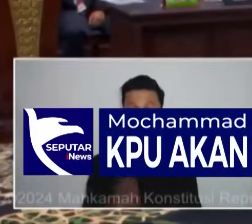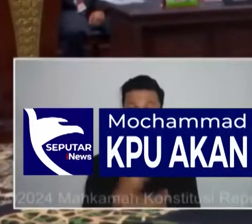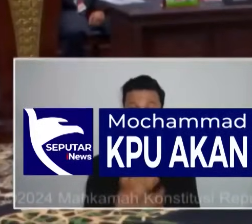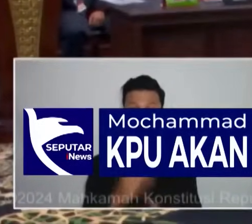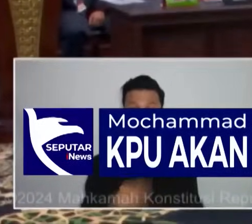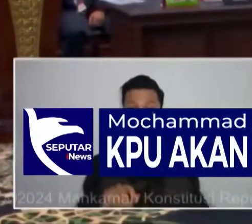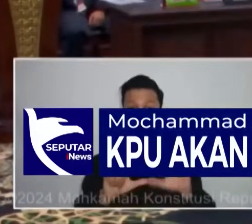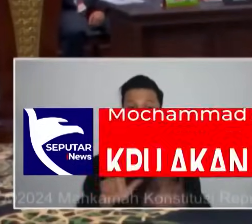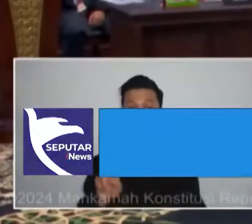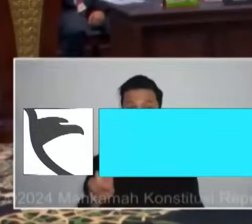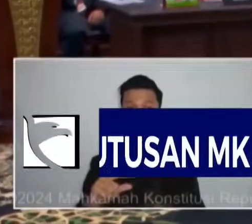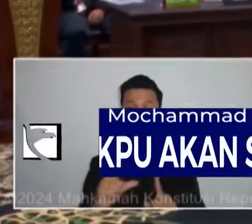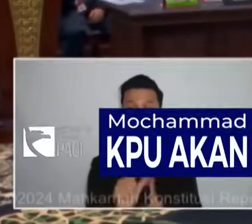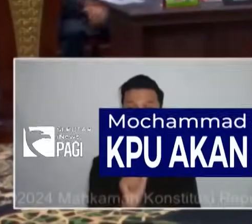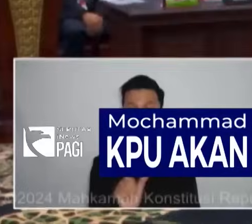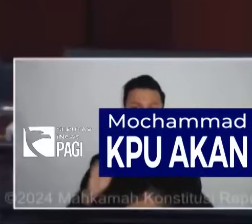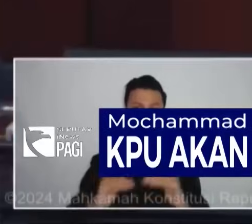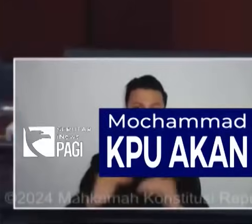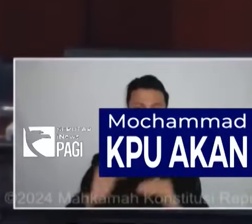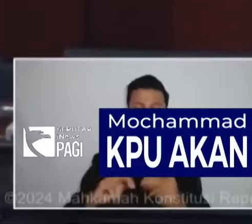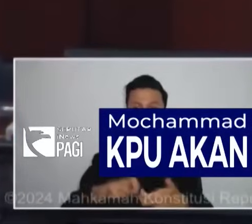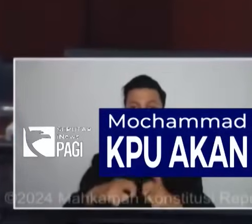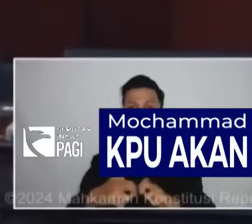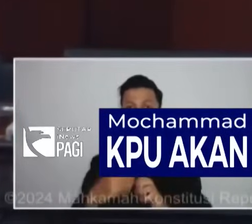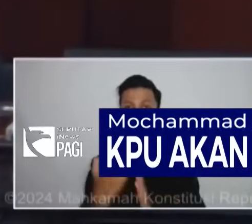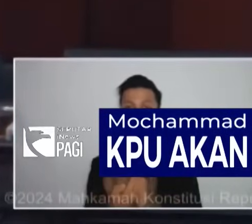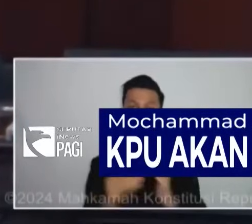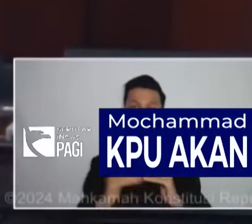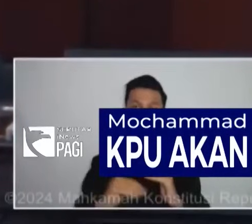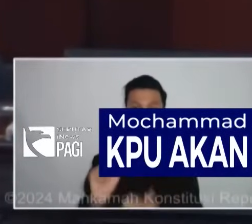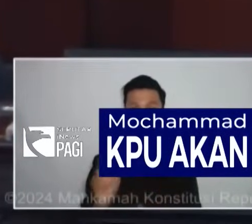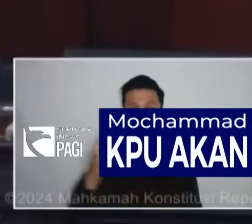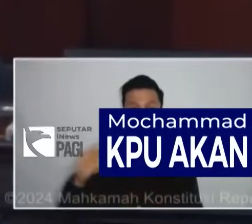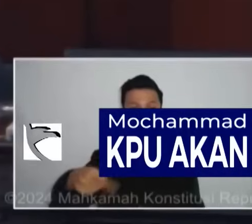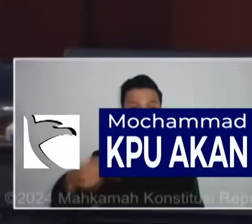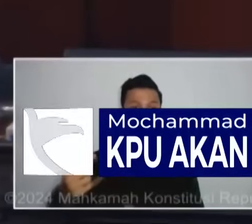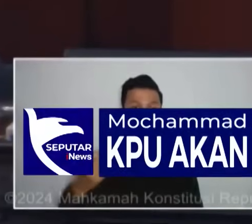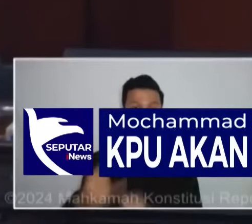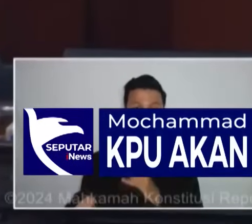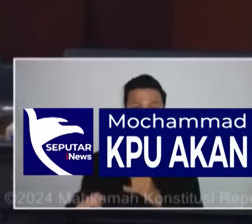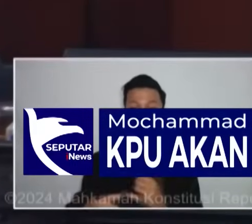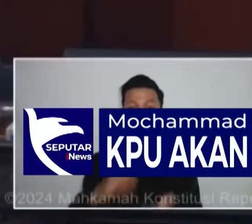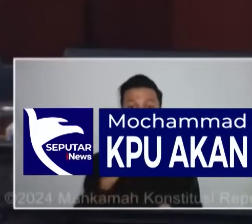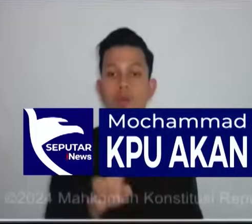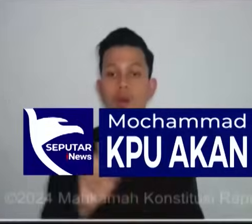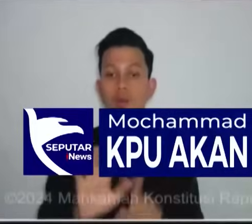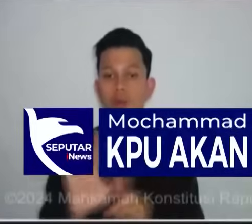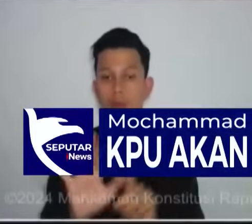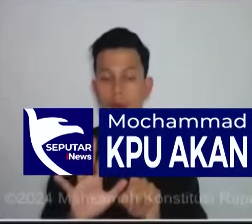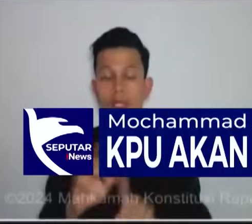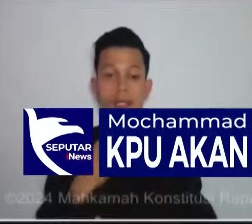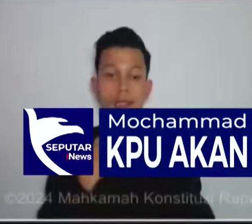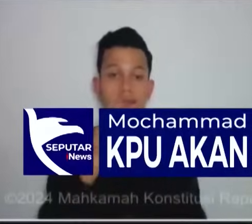melakukan langkah-langkah lainnya yang diperlukan dalam rangka menindaklanjuti putusan Mahkamah